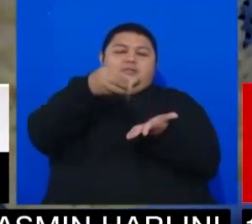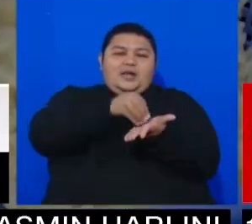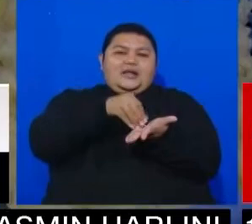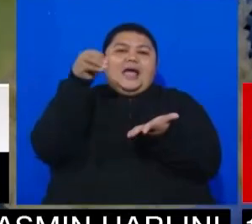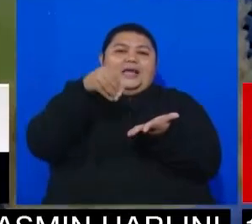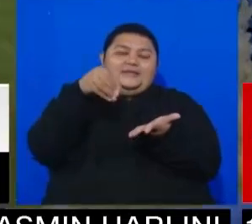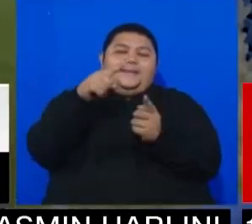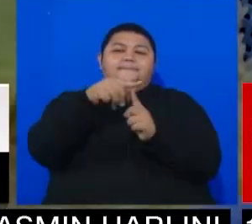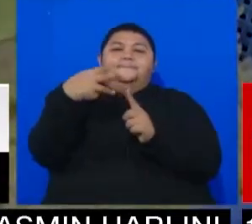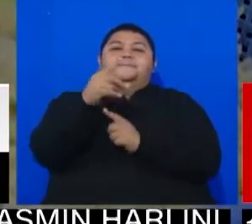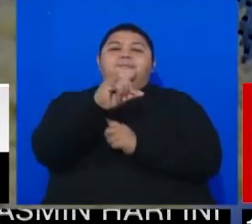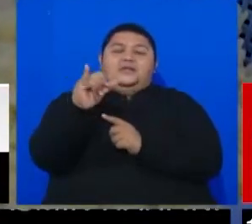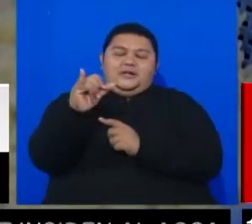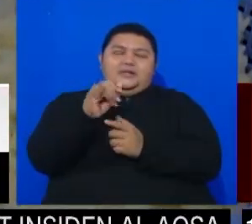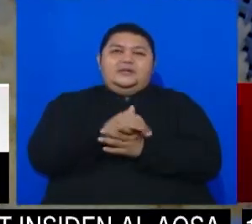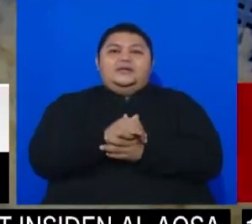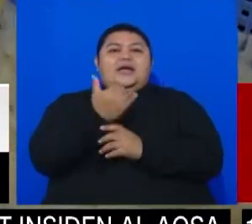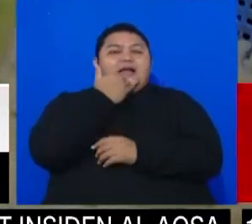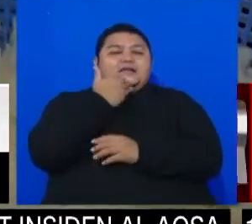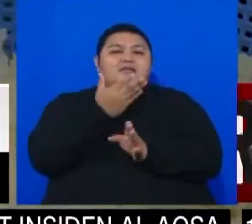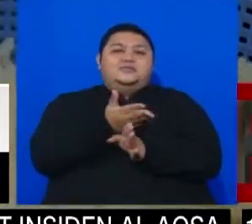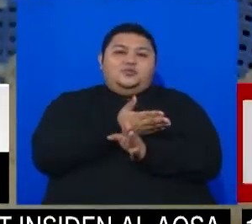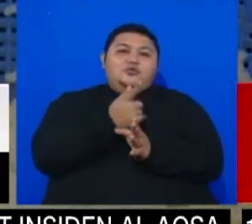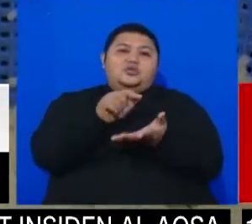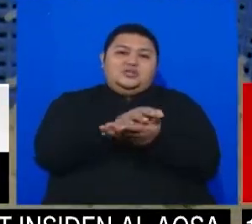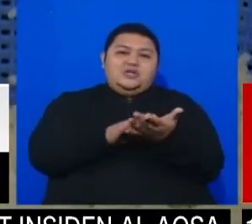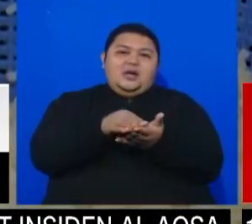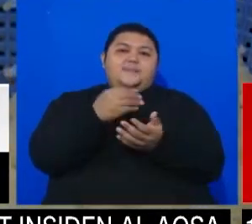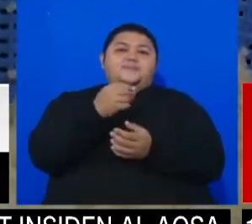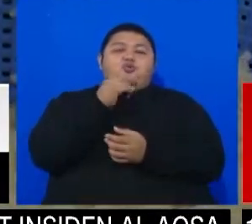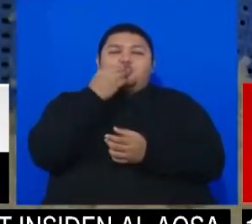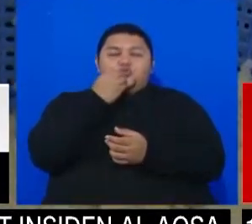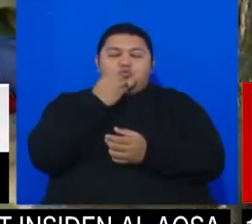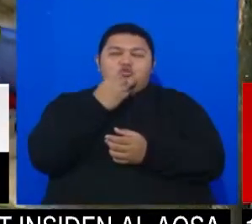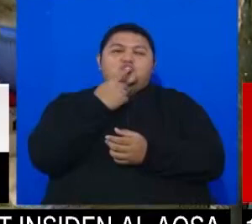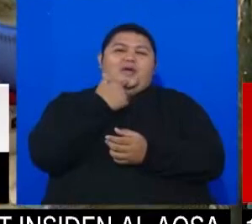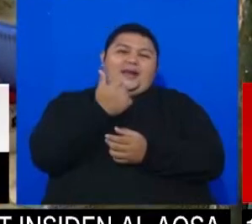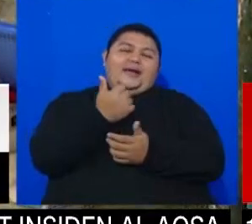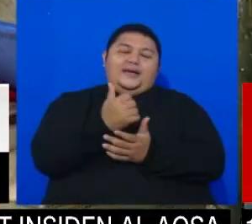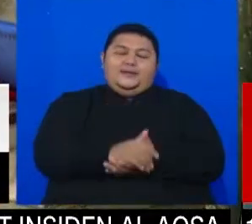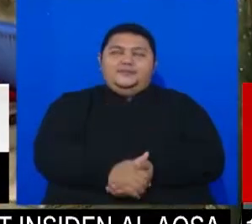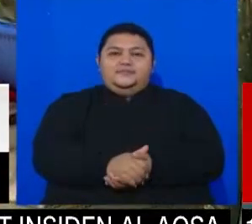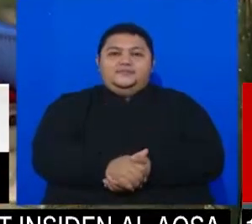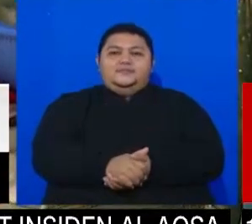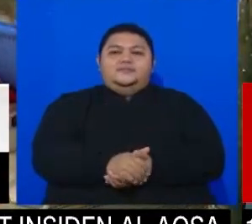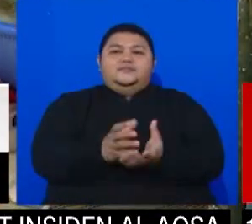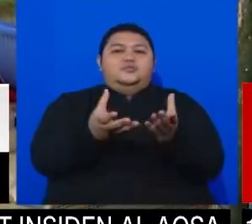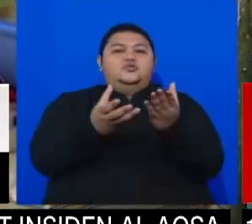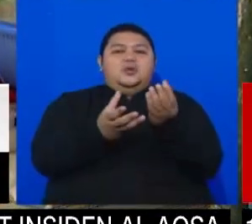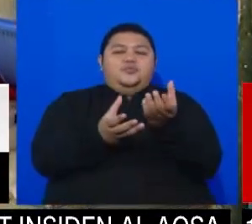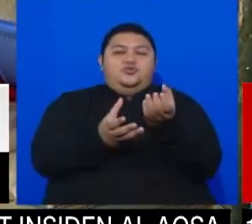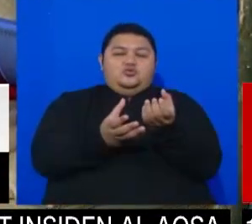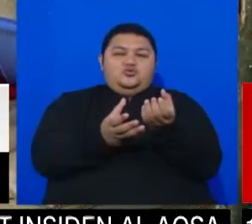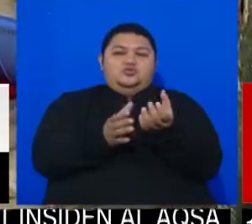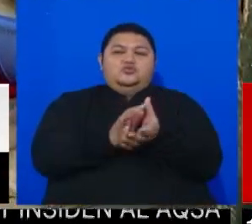teri. Nasi yang digunakan adalah nasi yang sebelumnya sudah diberi bumbu agar rasanya lebih gurih. Bungkus nasi yang sudah dingin dan diberi